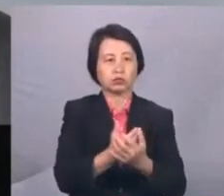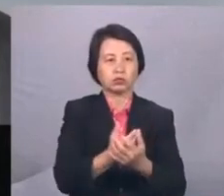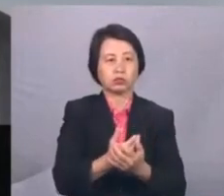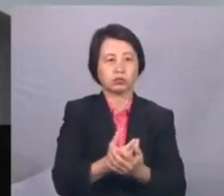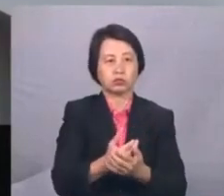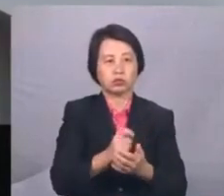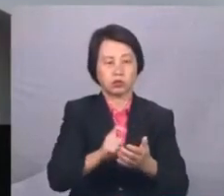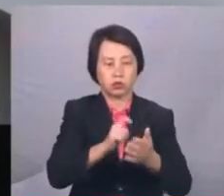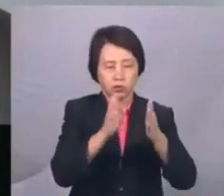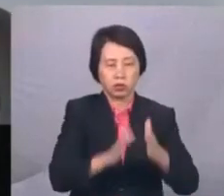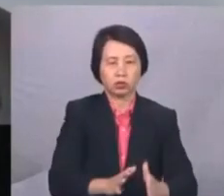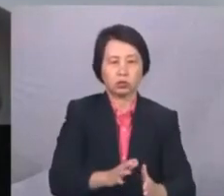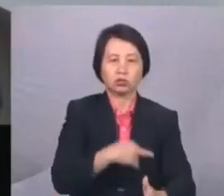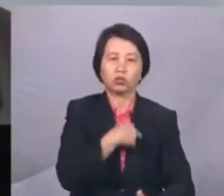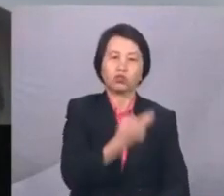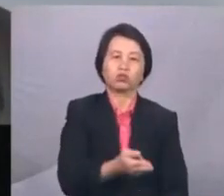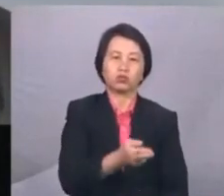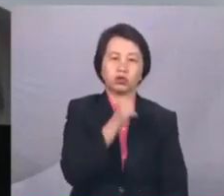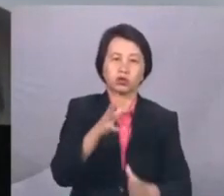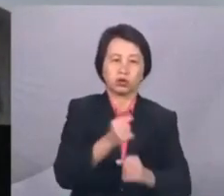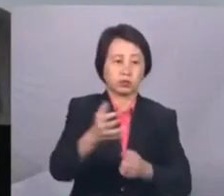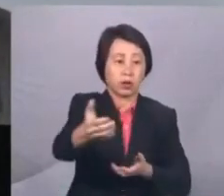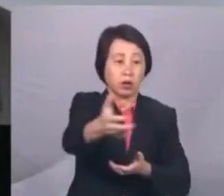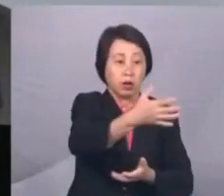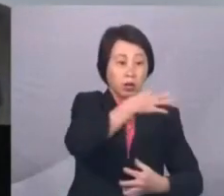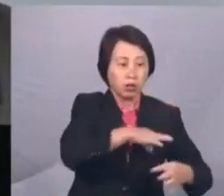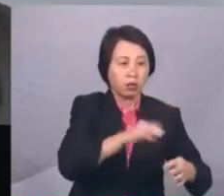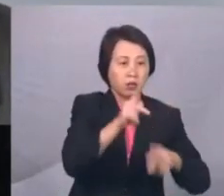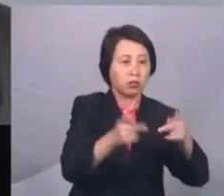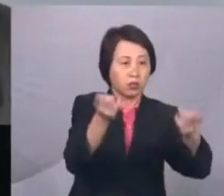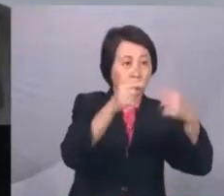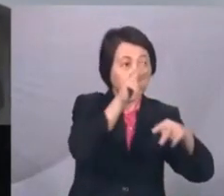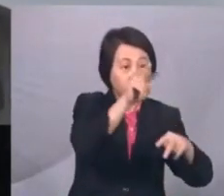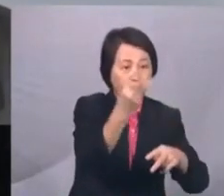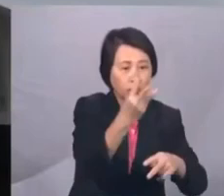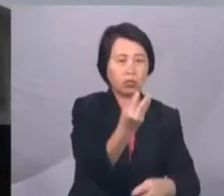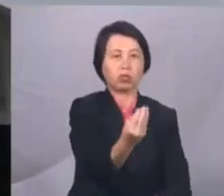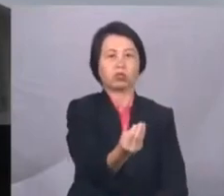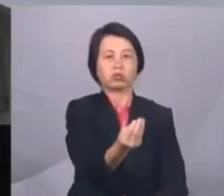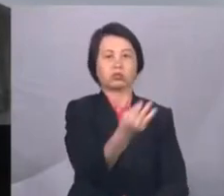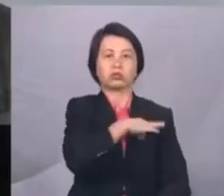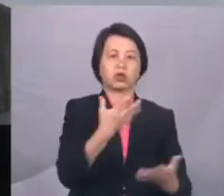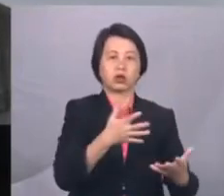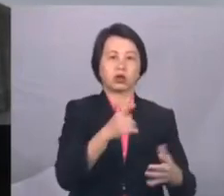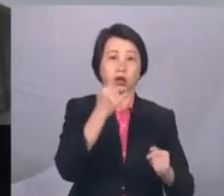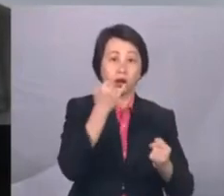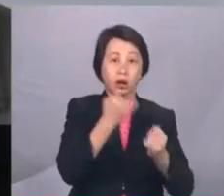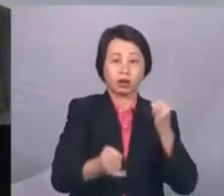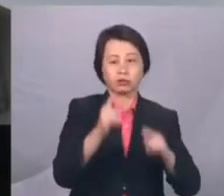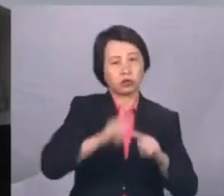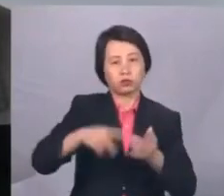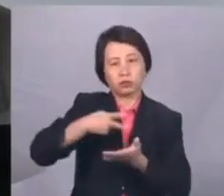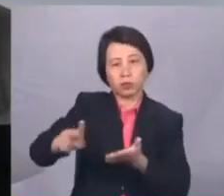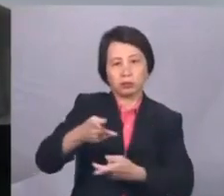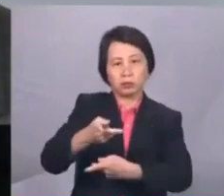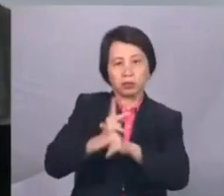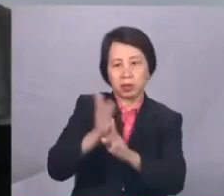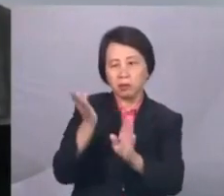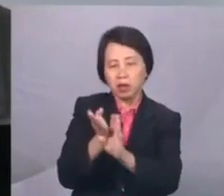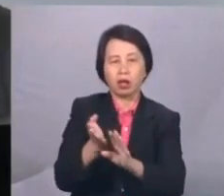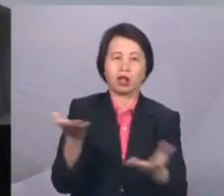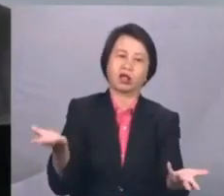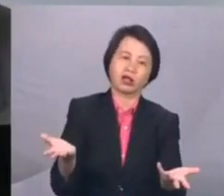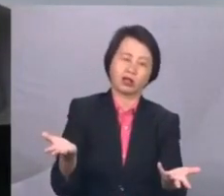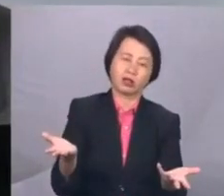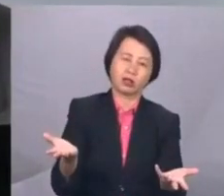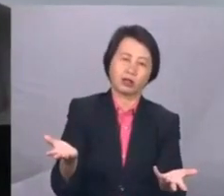penerbit-penerbit film Oggy tidak melepas kutipannya bagus dana akhirnya tidak dapat membayar pinjaman bank